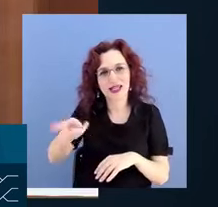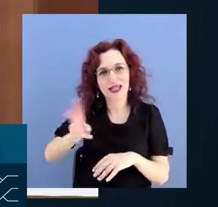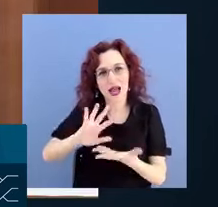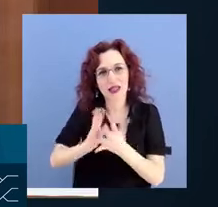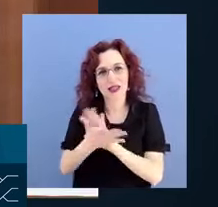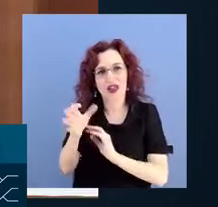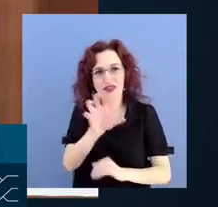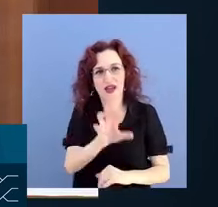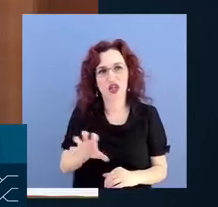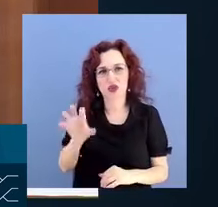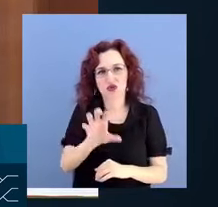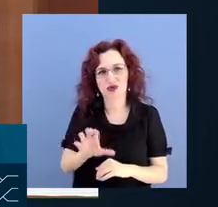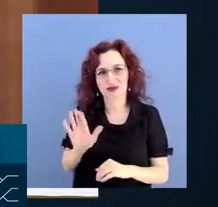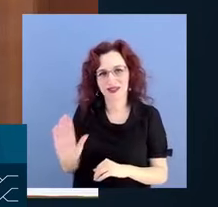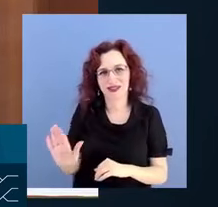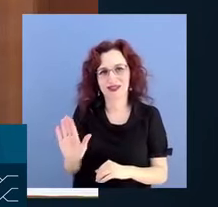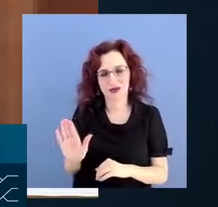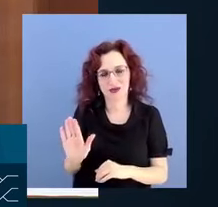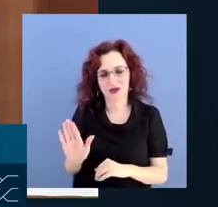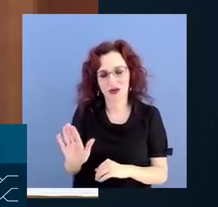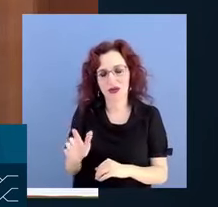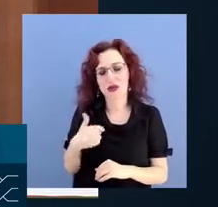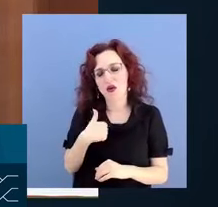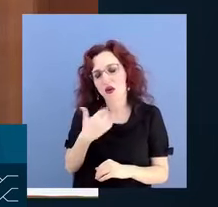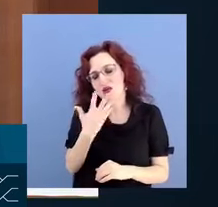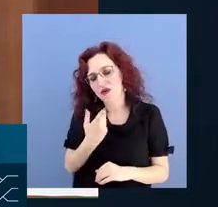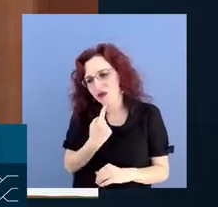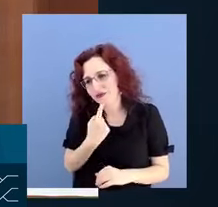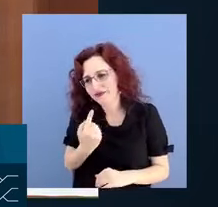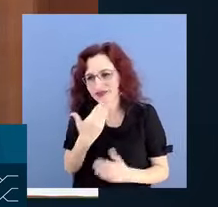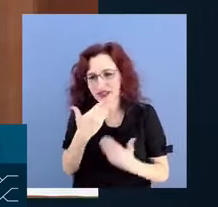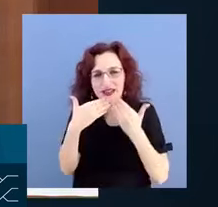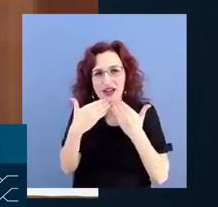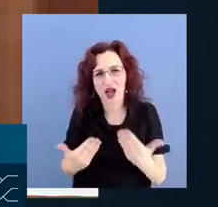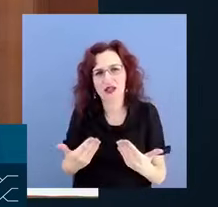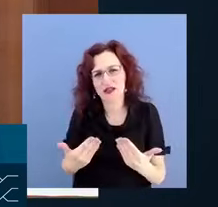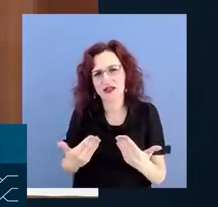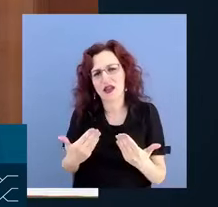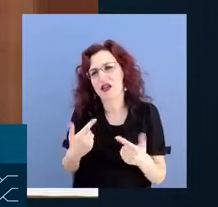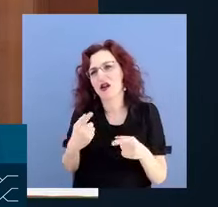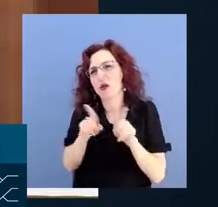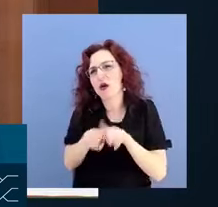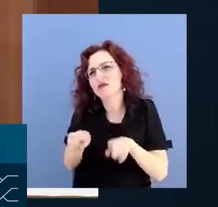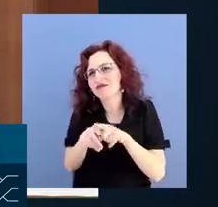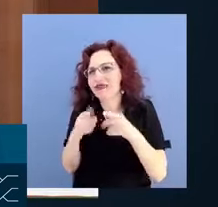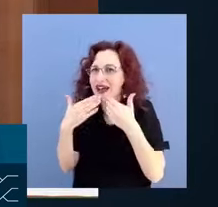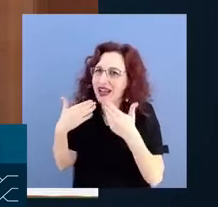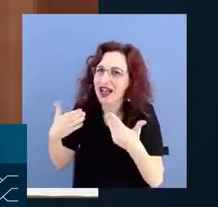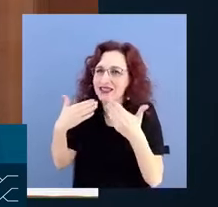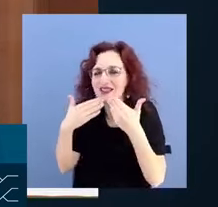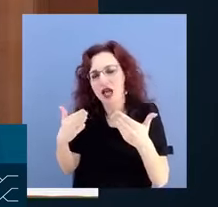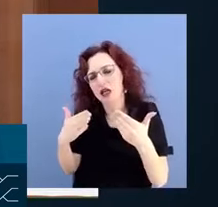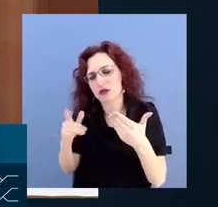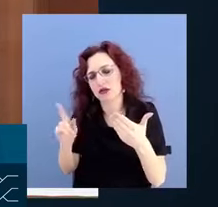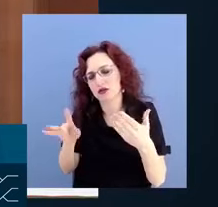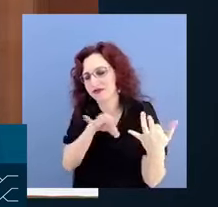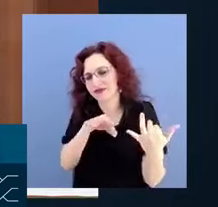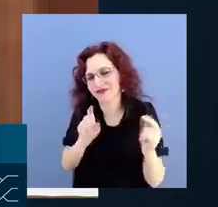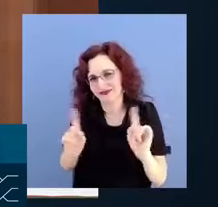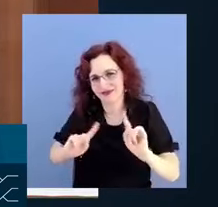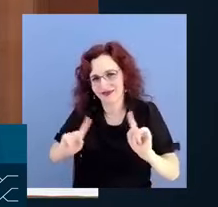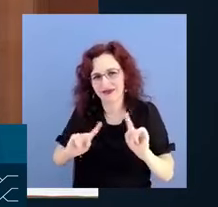mi è dovuto un ringraziamento che va al di là della forma e al di là diciamo dei soliti ringraziamenti istituzionali in primis a lei